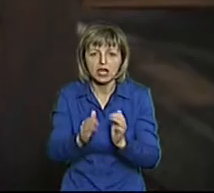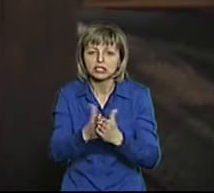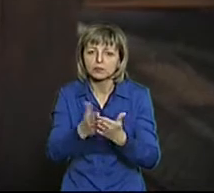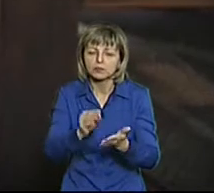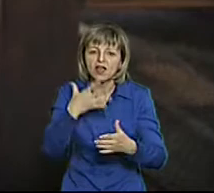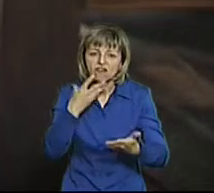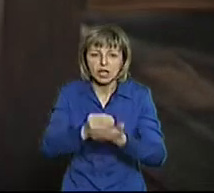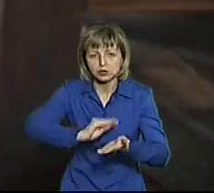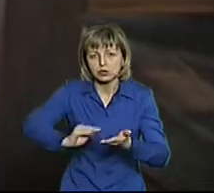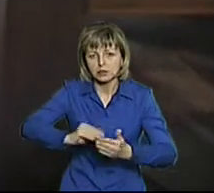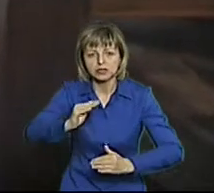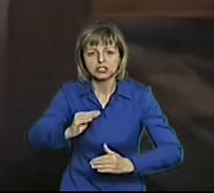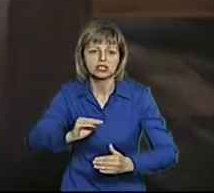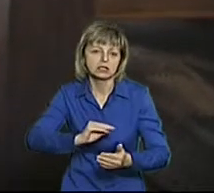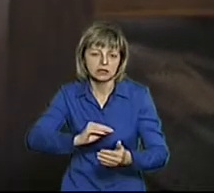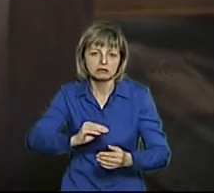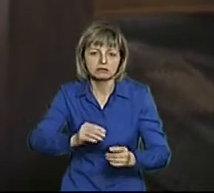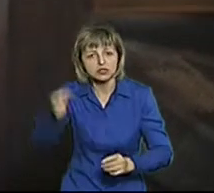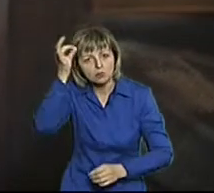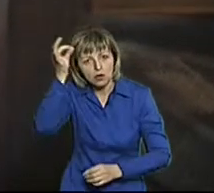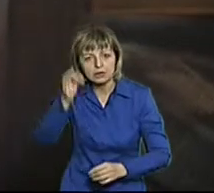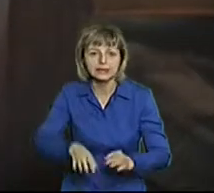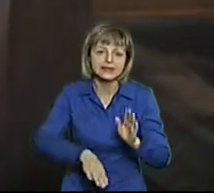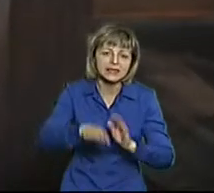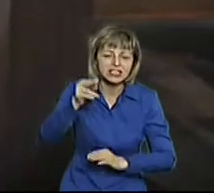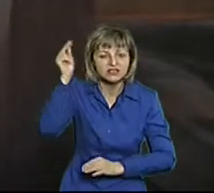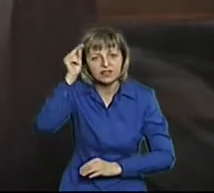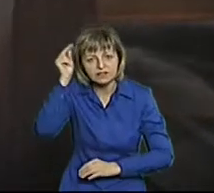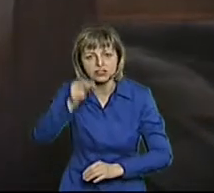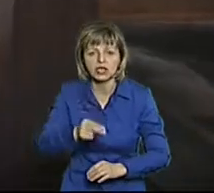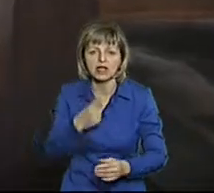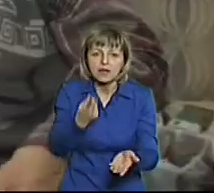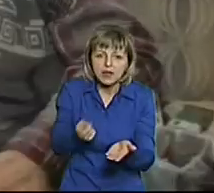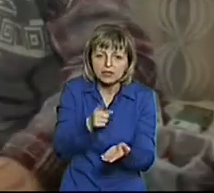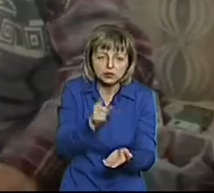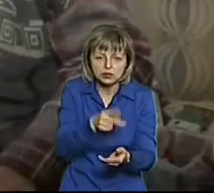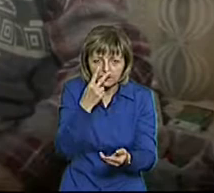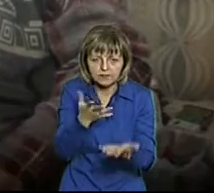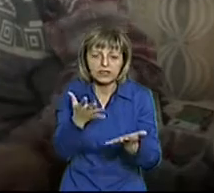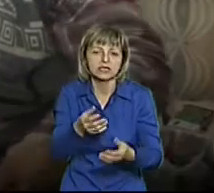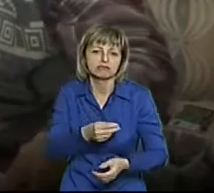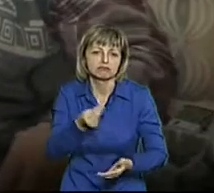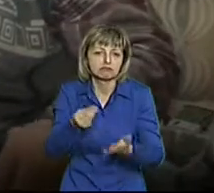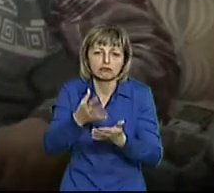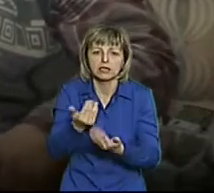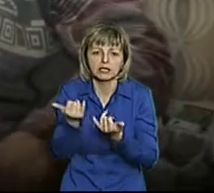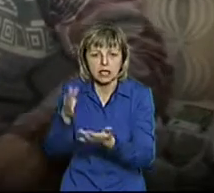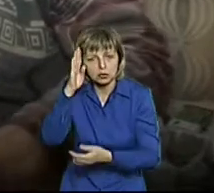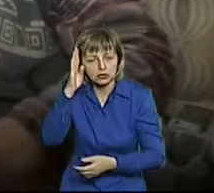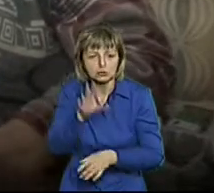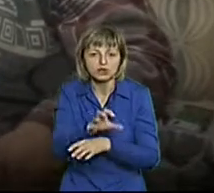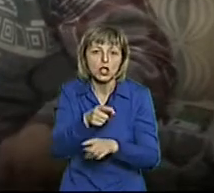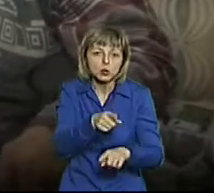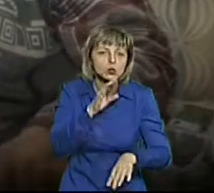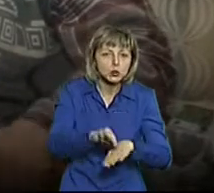власноруч написані спогади з дитинства, навчання та роботи. На сторінках – дорогі чоловікові світлини. Тут дружина і я, а тут